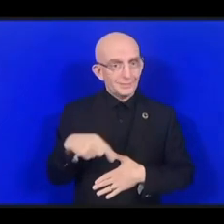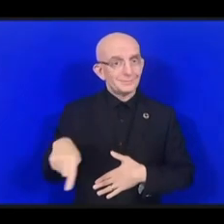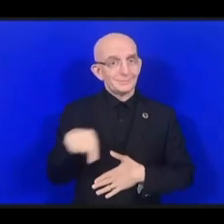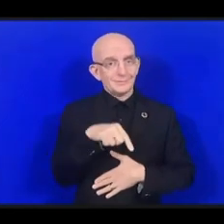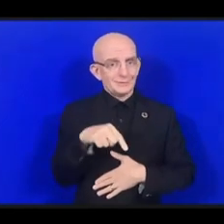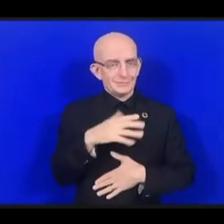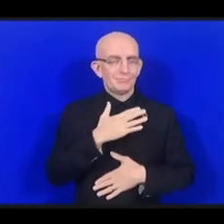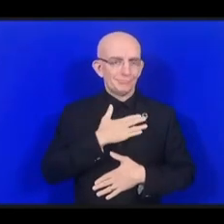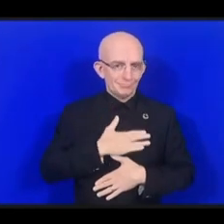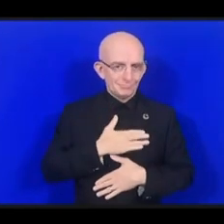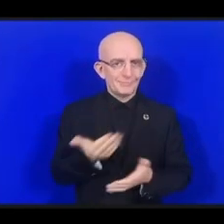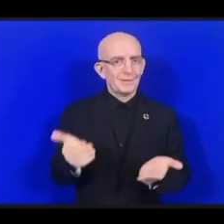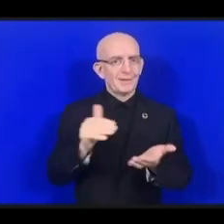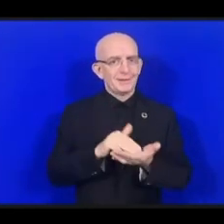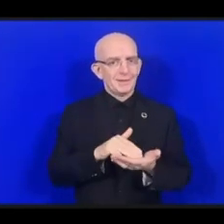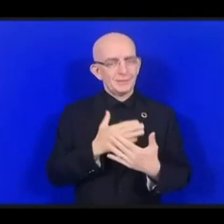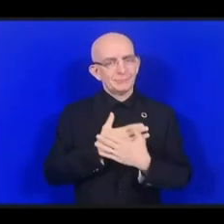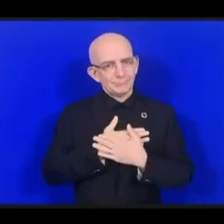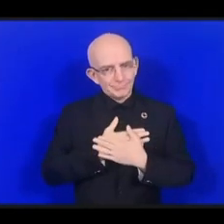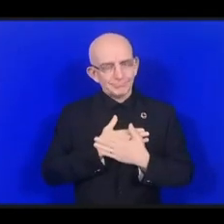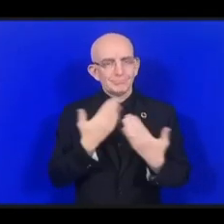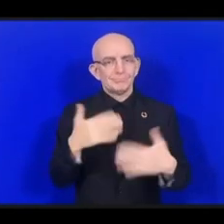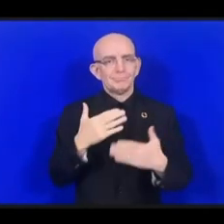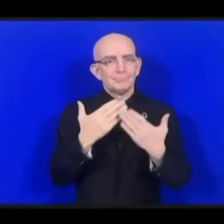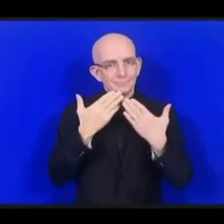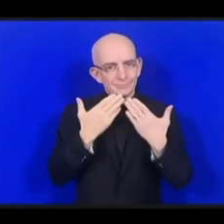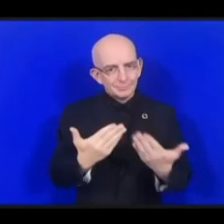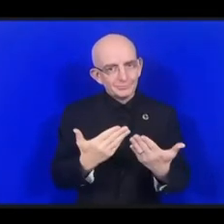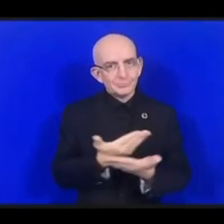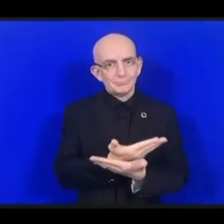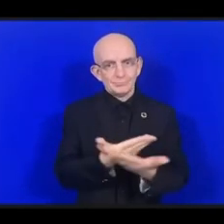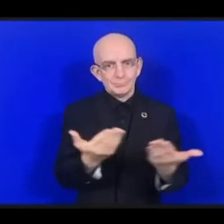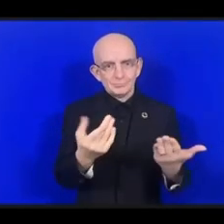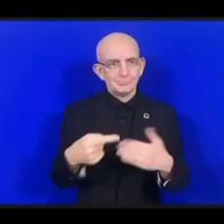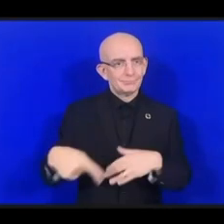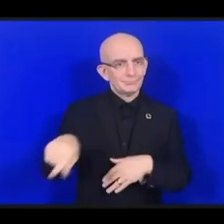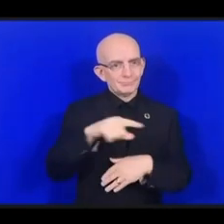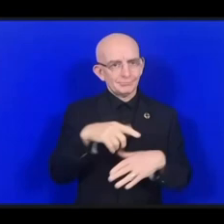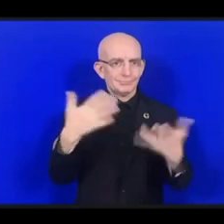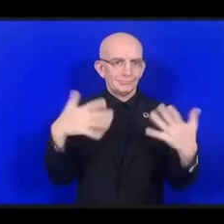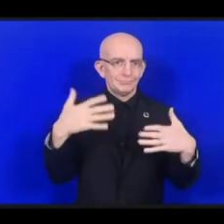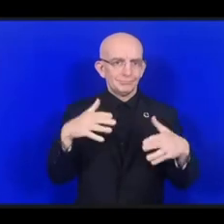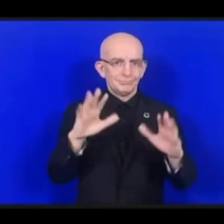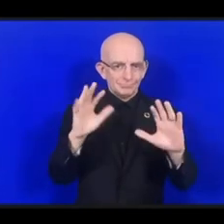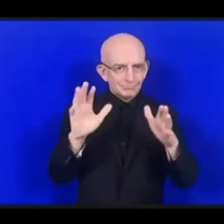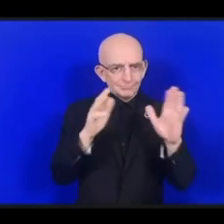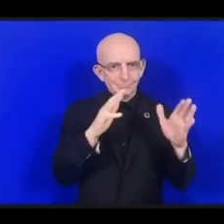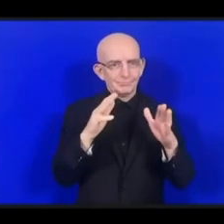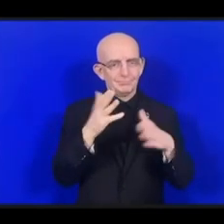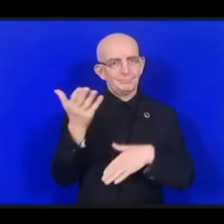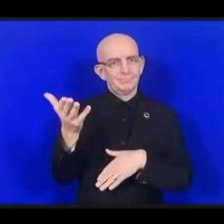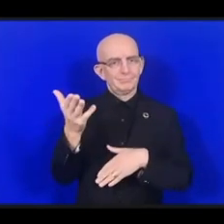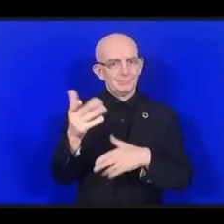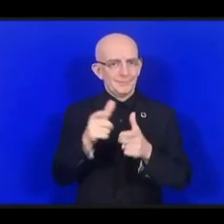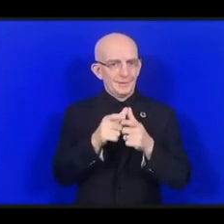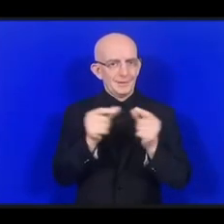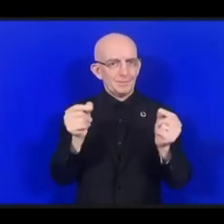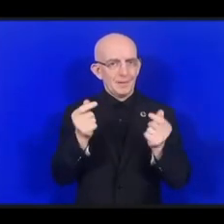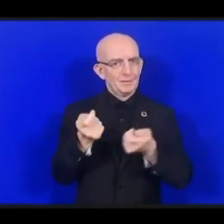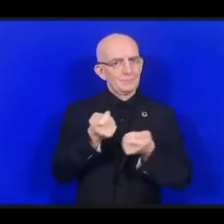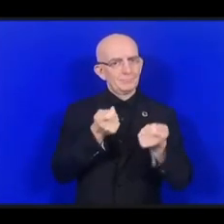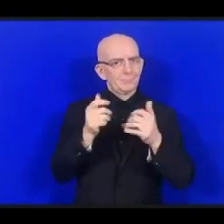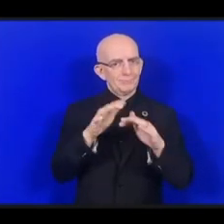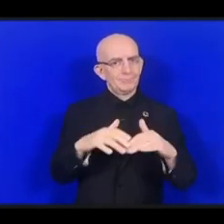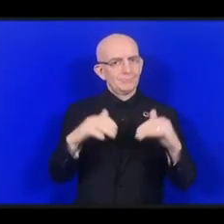de nous réunir et j'exprime une fois de plus notre immense gratitude de notre profonde reconnaissance au gouvernement japonais pour sa